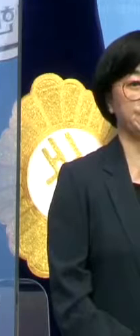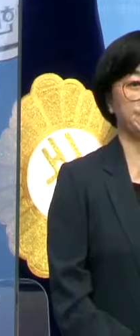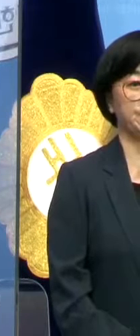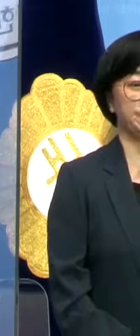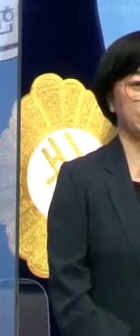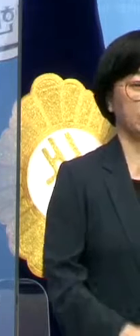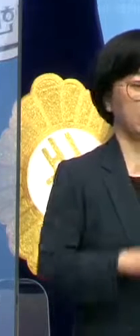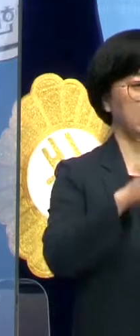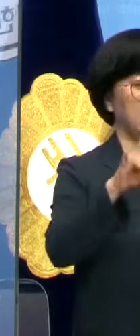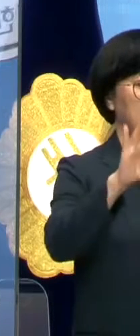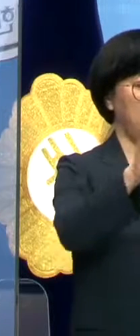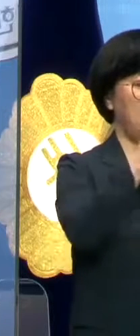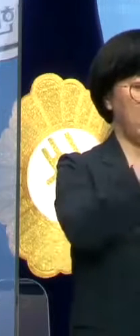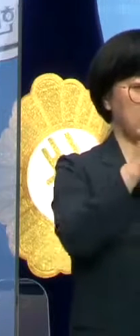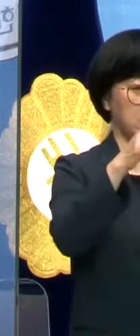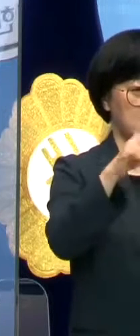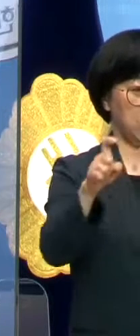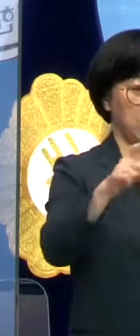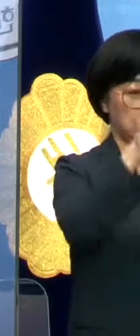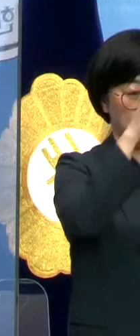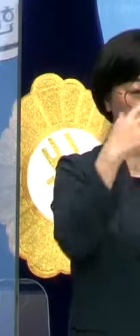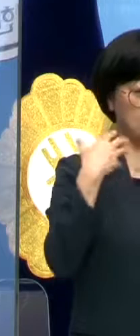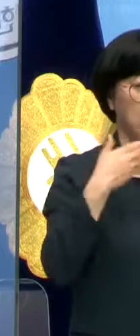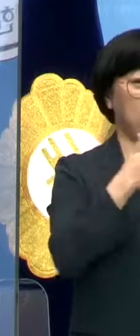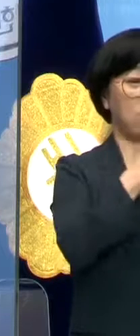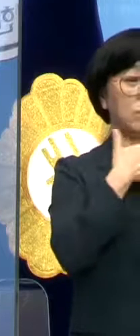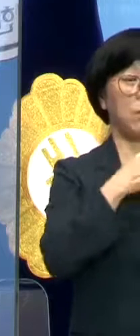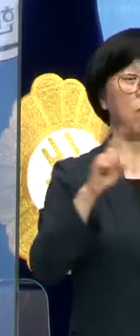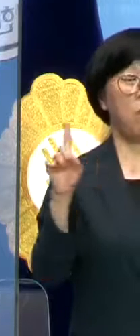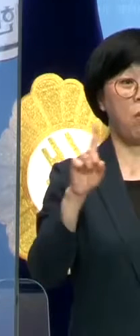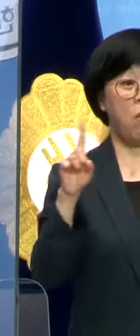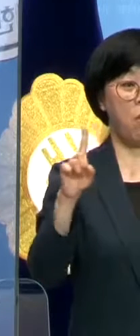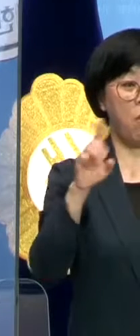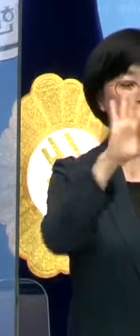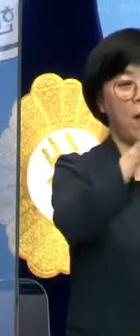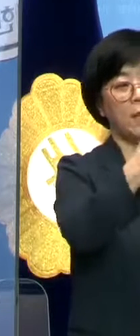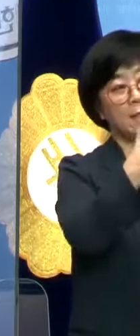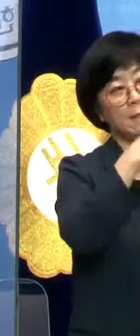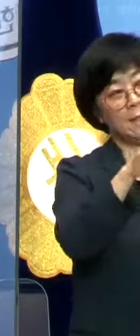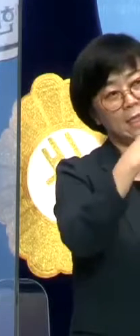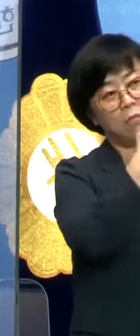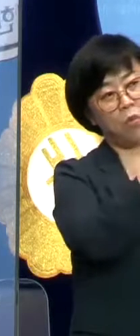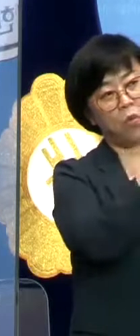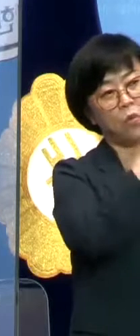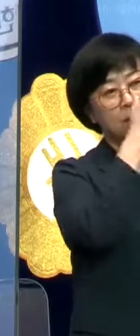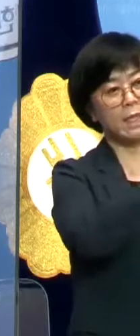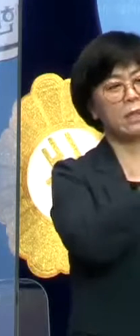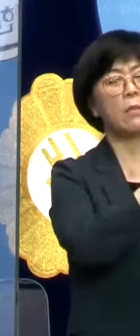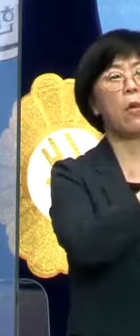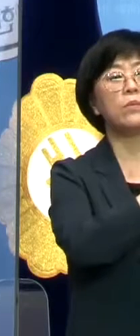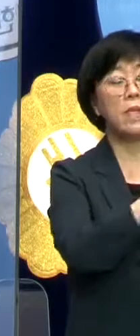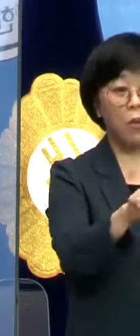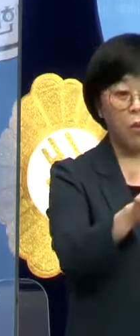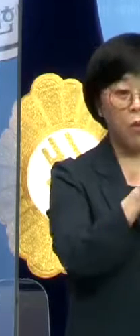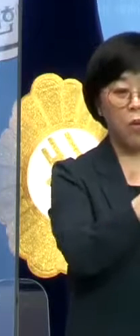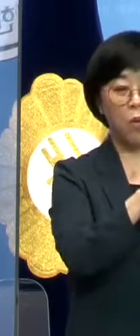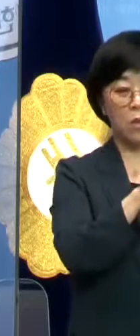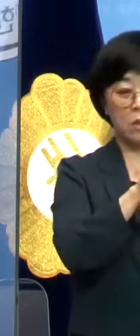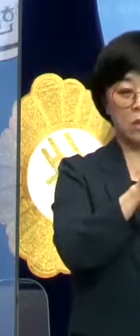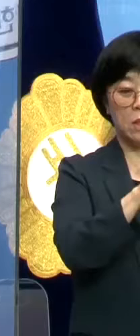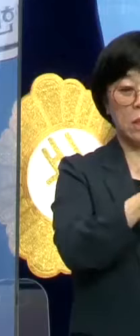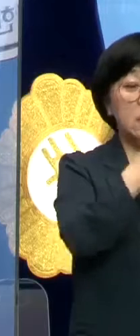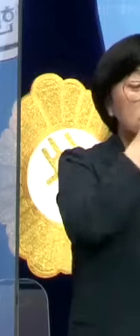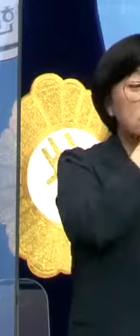태국 왕실 과 정부의 요구합니다 왕실 뭐 독재를 즉 카패 지 하고 또 해당